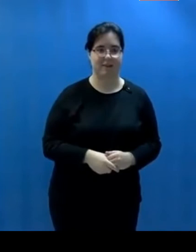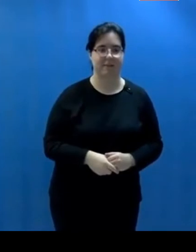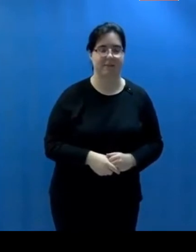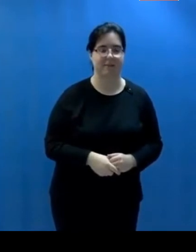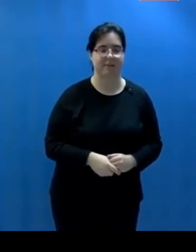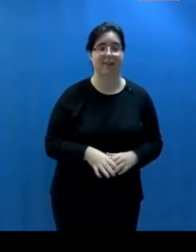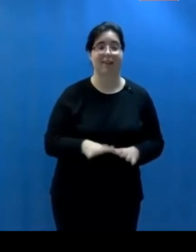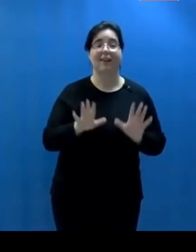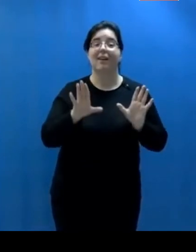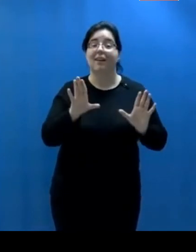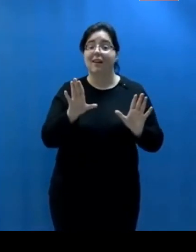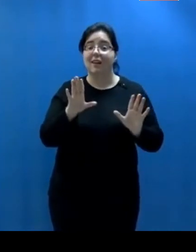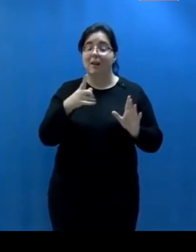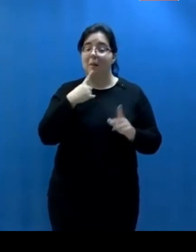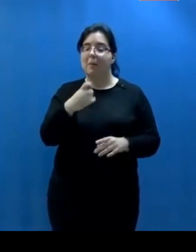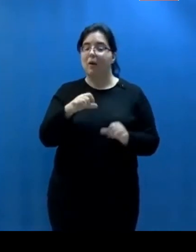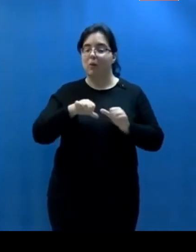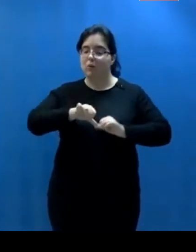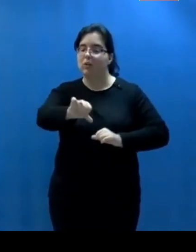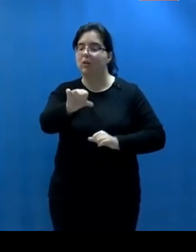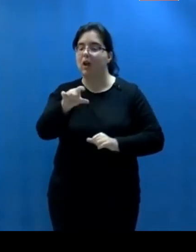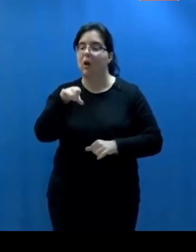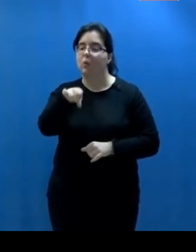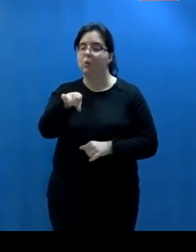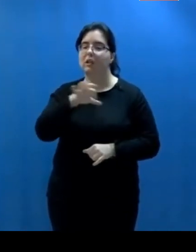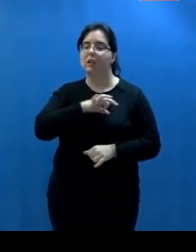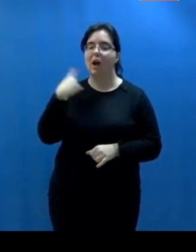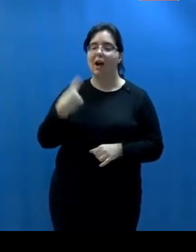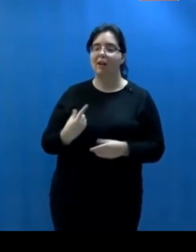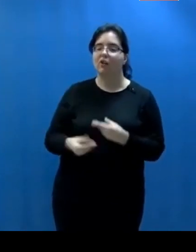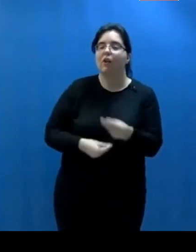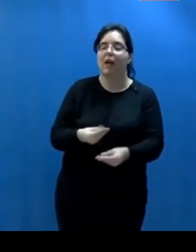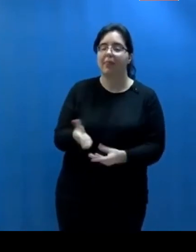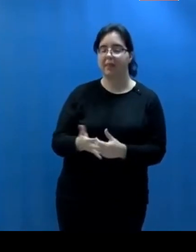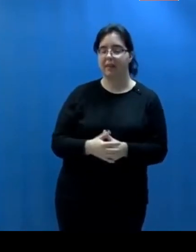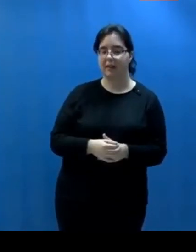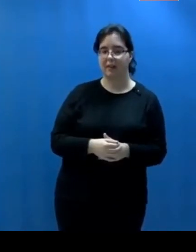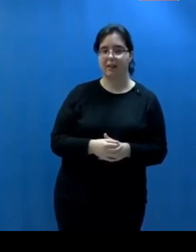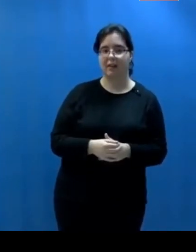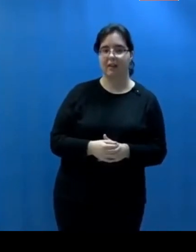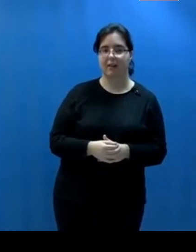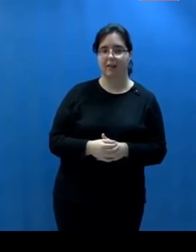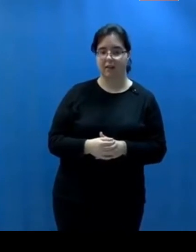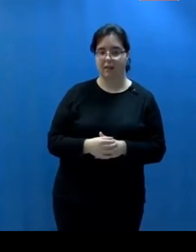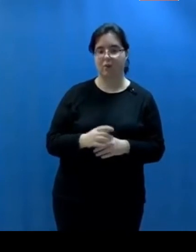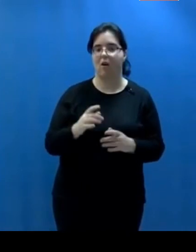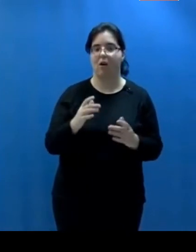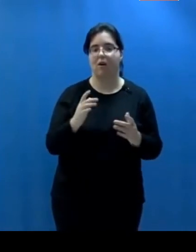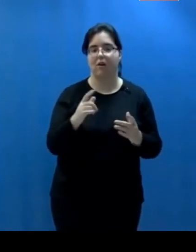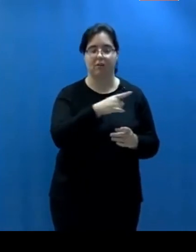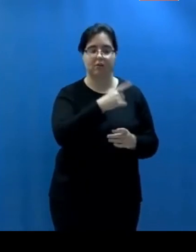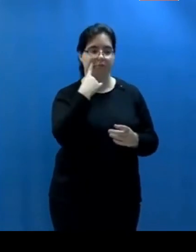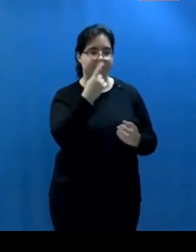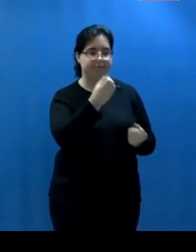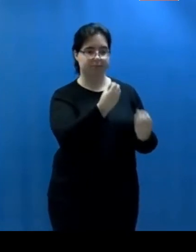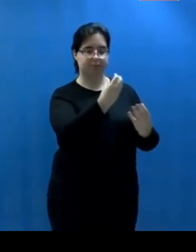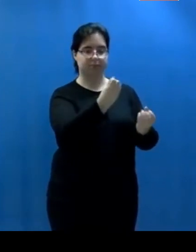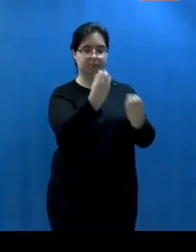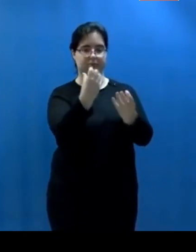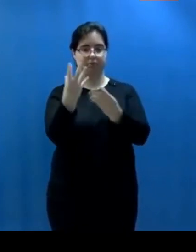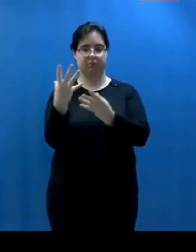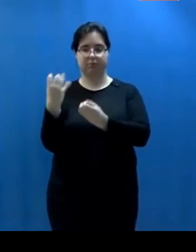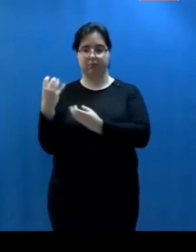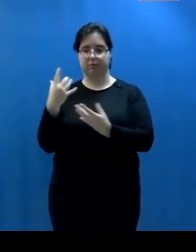I a partir d'ahí la pregunta és, vostè què farà, senyora Carrasco? Què farà davant de totes aquestes declaracions? Què farà si,